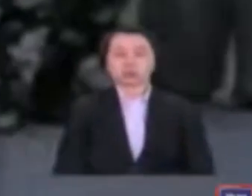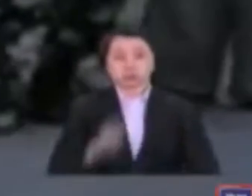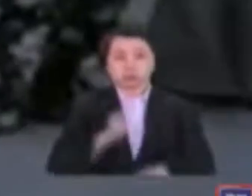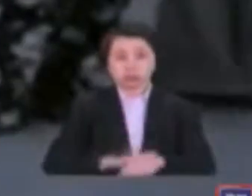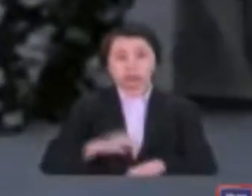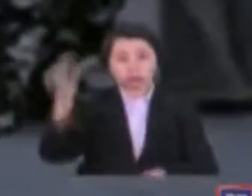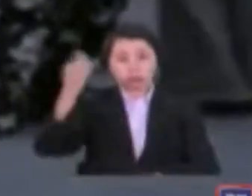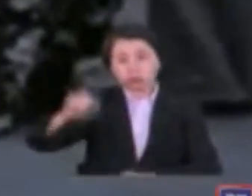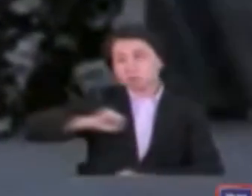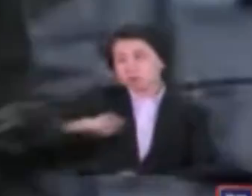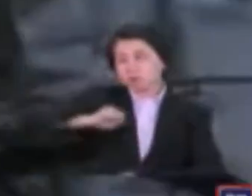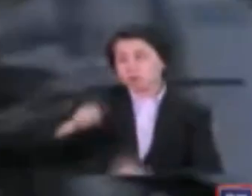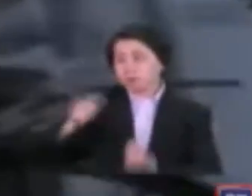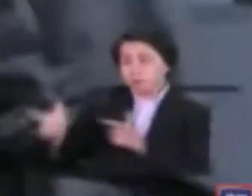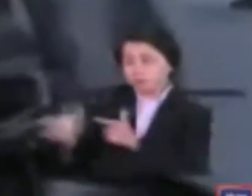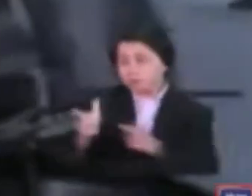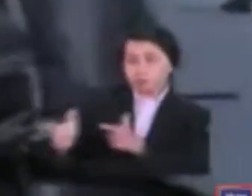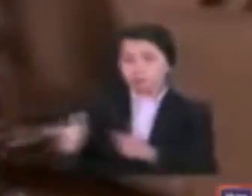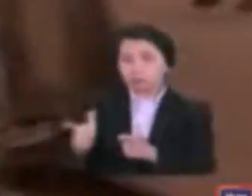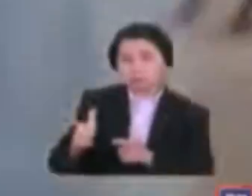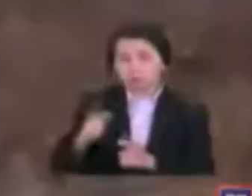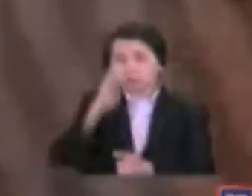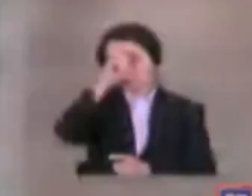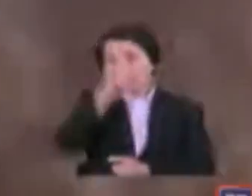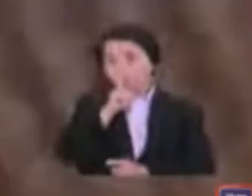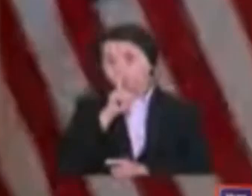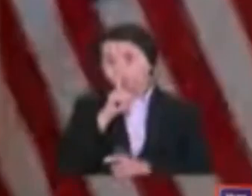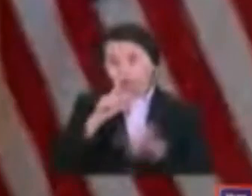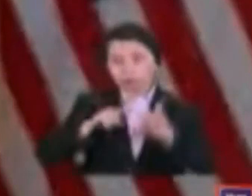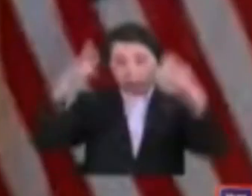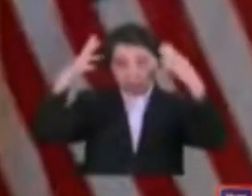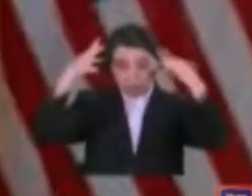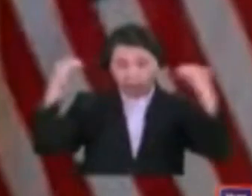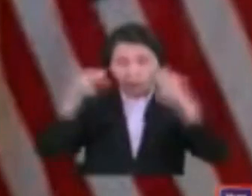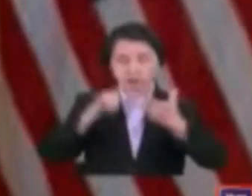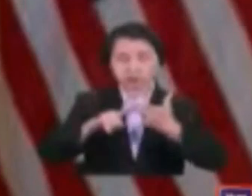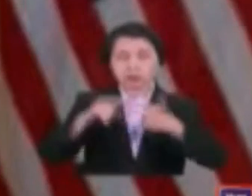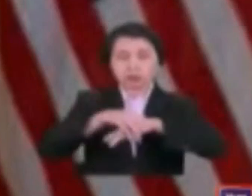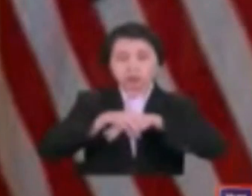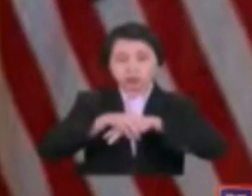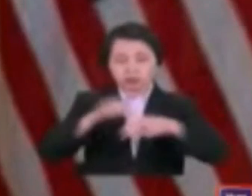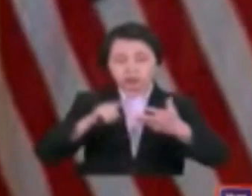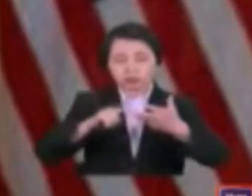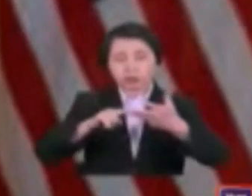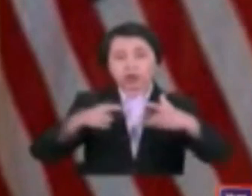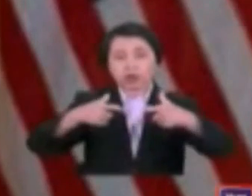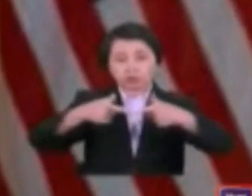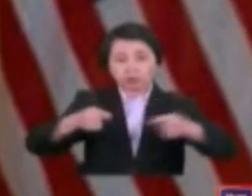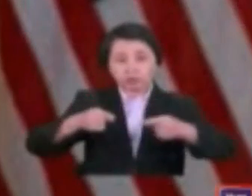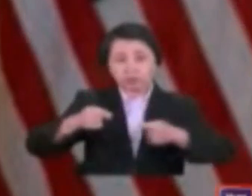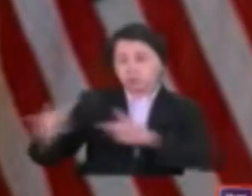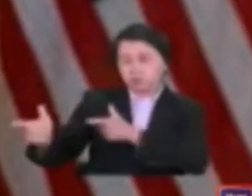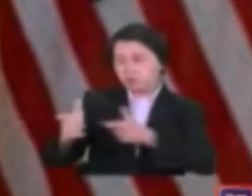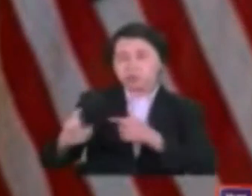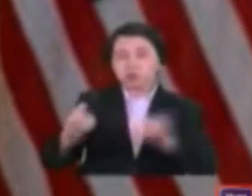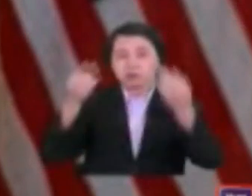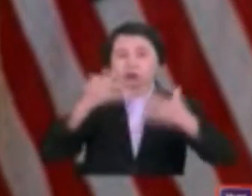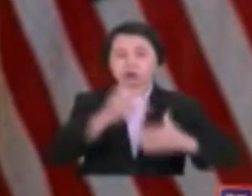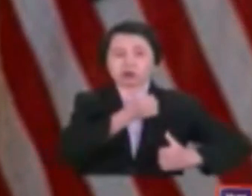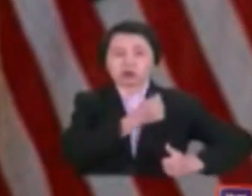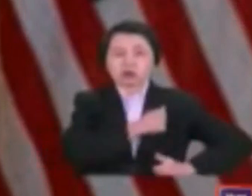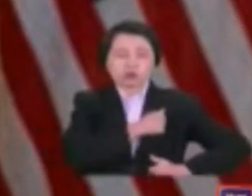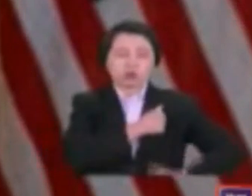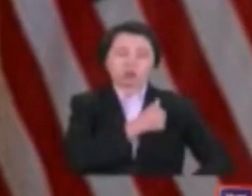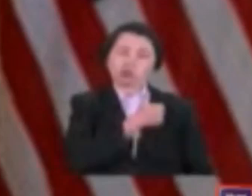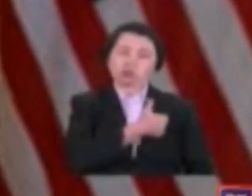Ketika perjuangan menentang penjajahan Portugis, Belanda, Inggeris dan Jepun, ramai pejuang yang